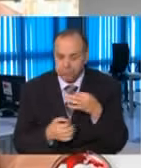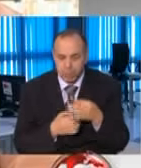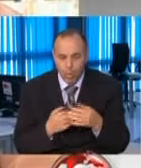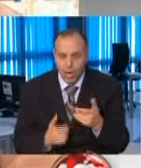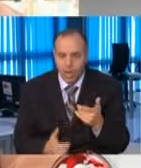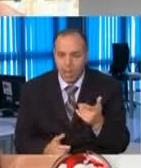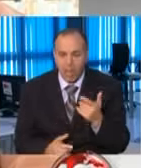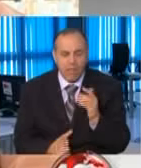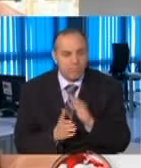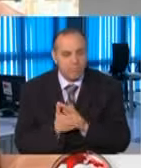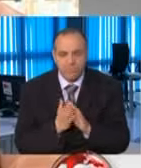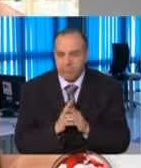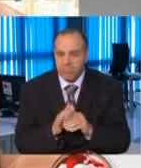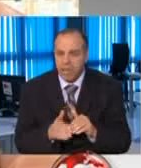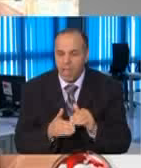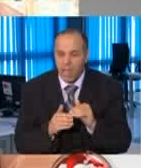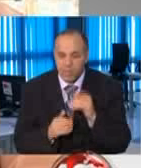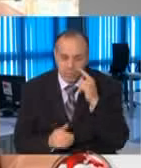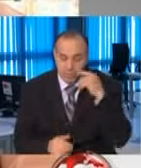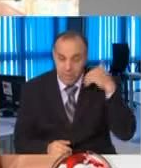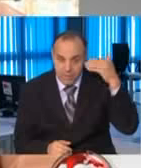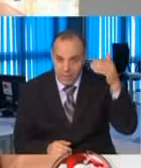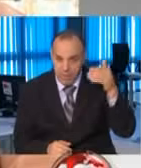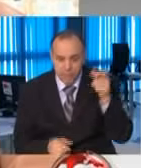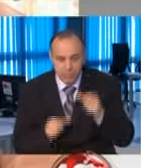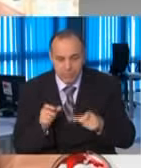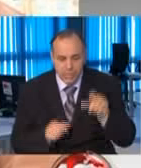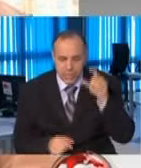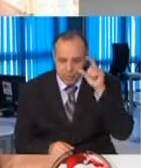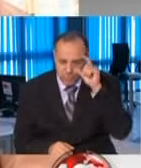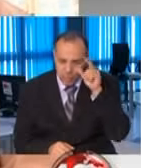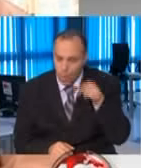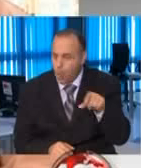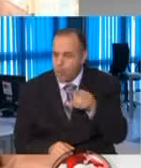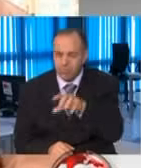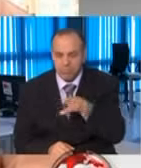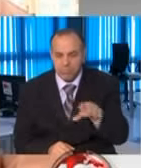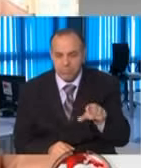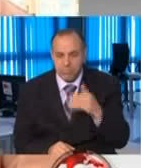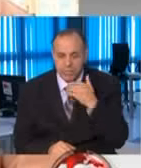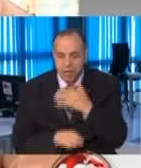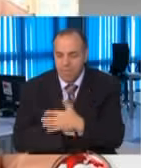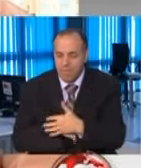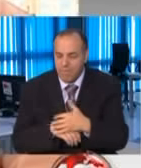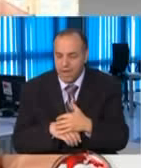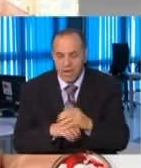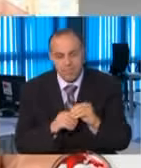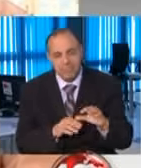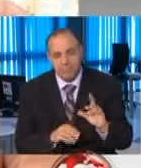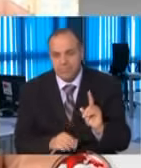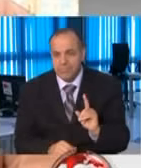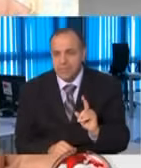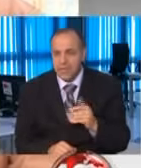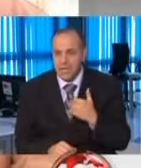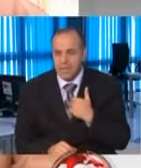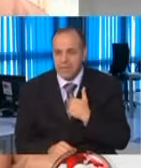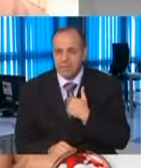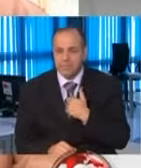لا تعبر عن تطلعات وطموحات أبناء سيدي بوزيد وأبناء الجهات المفقرة والجهات المهمشة.